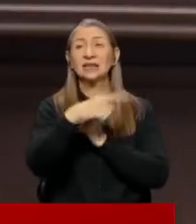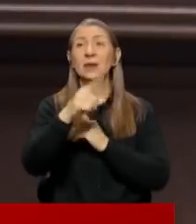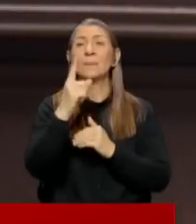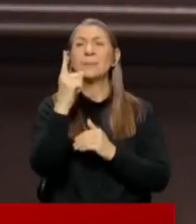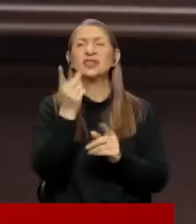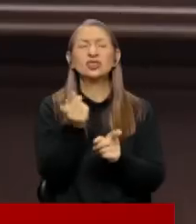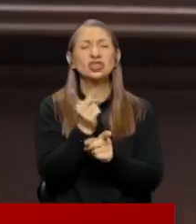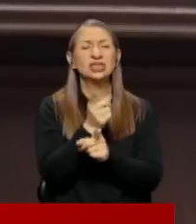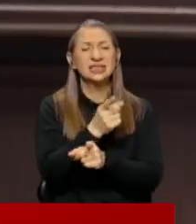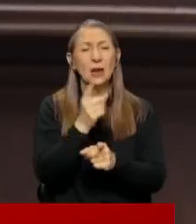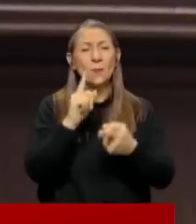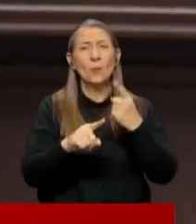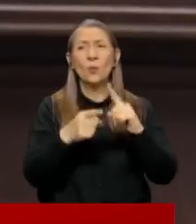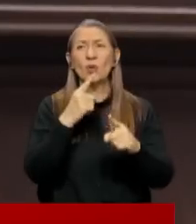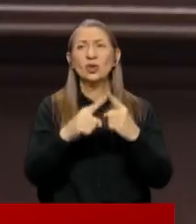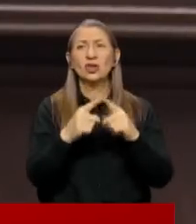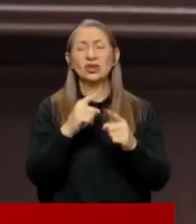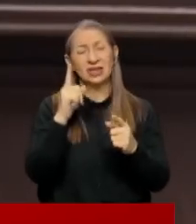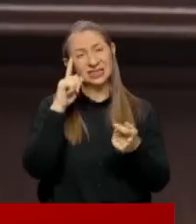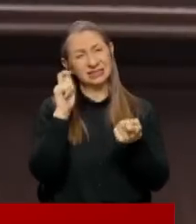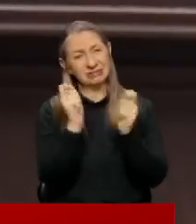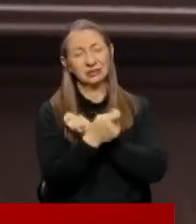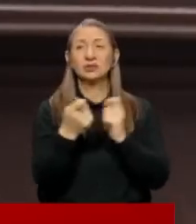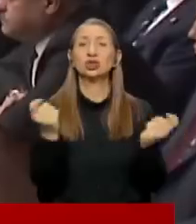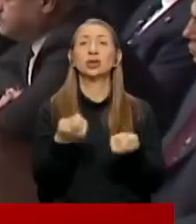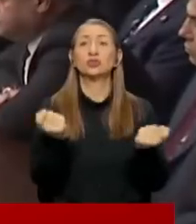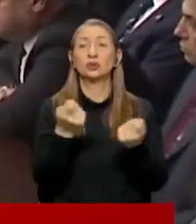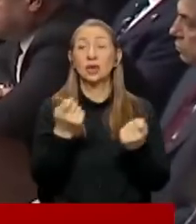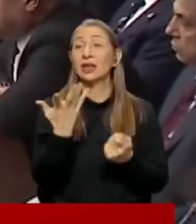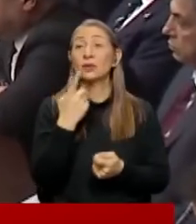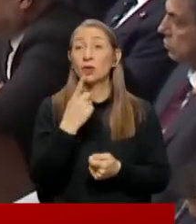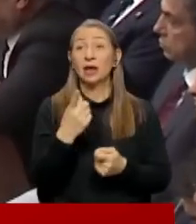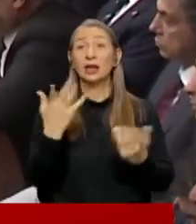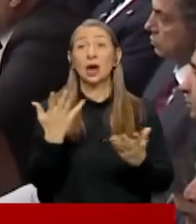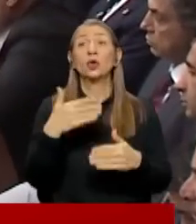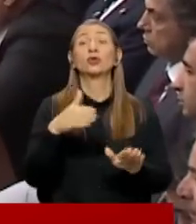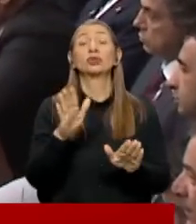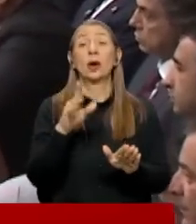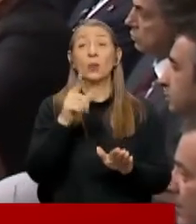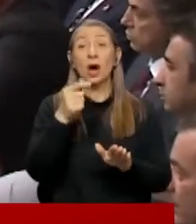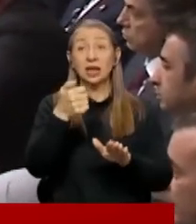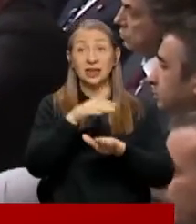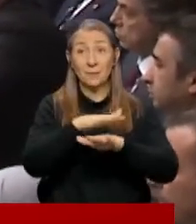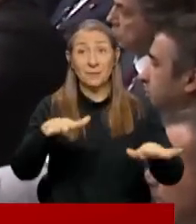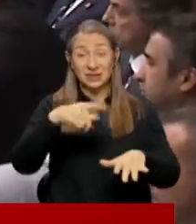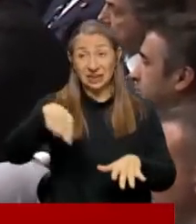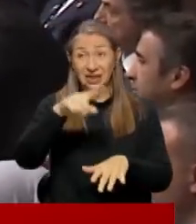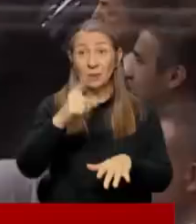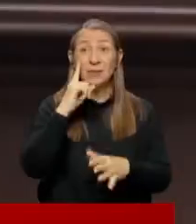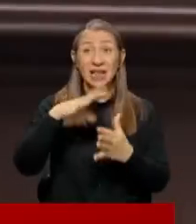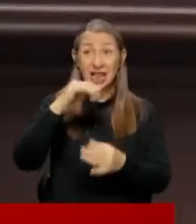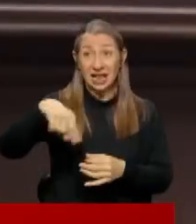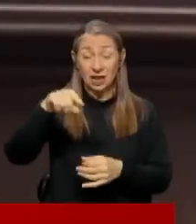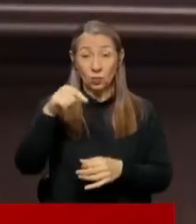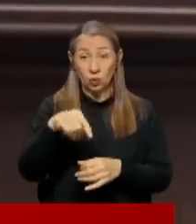bir çeşit siyasi dejavu yaşatıyor. Ne diyorlar? Ya diyorlar, yoksa bu altılı masadaki